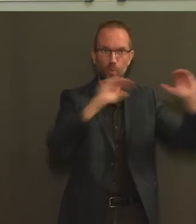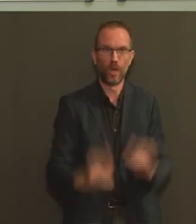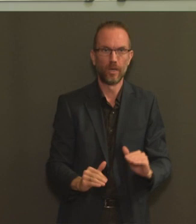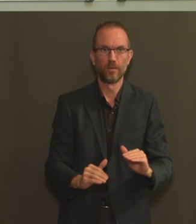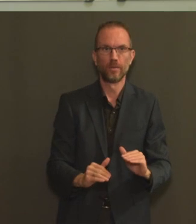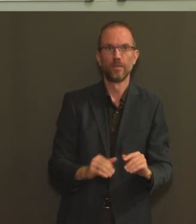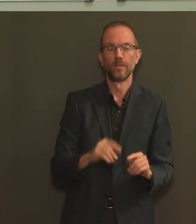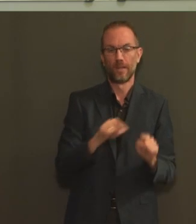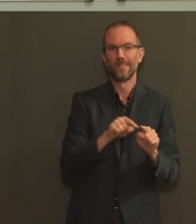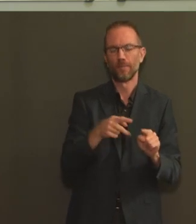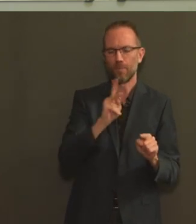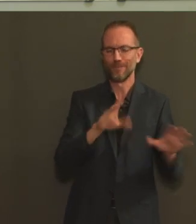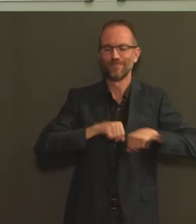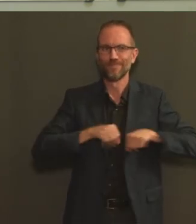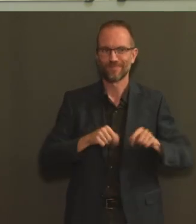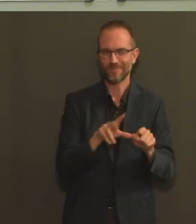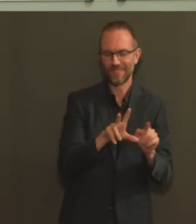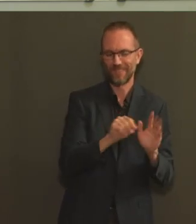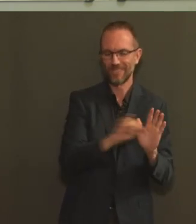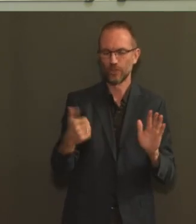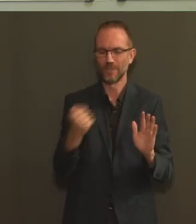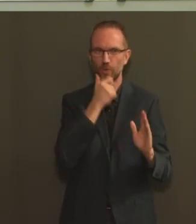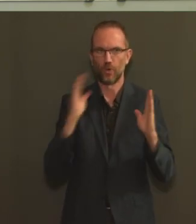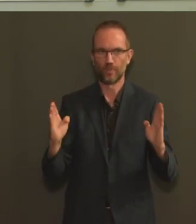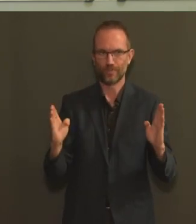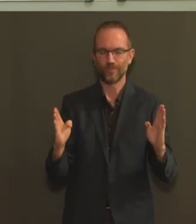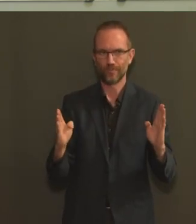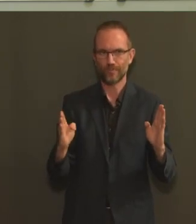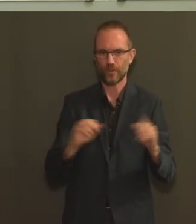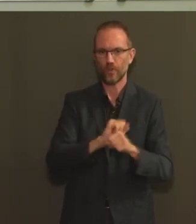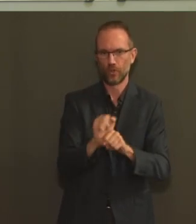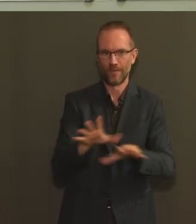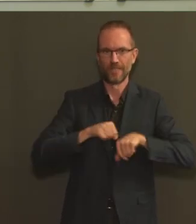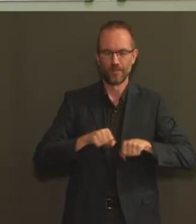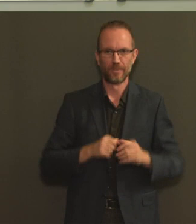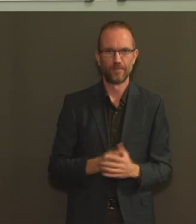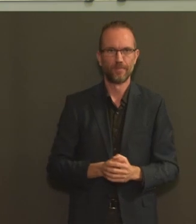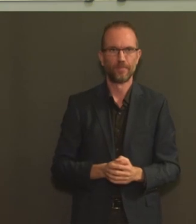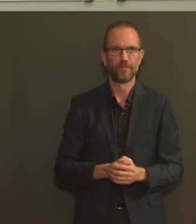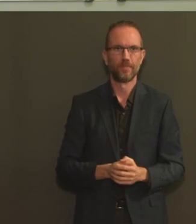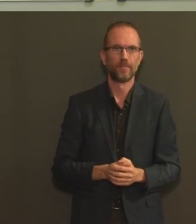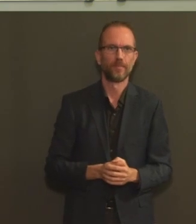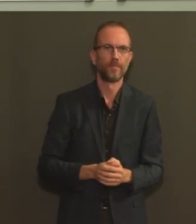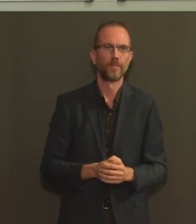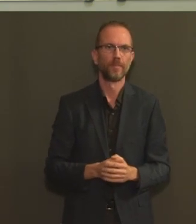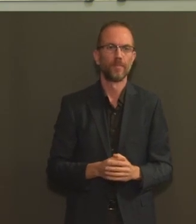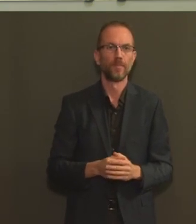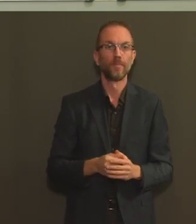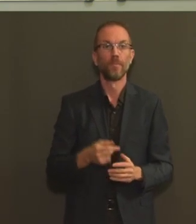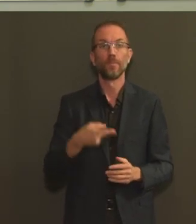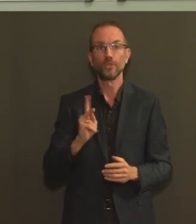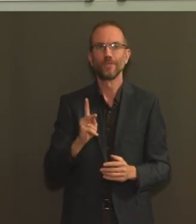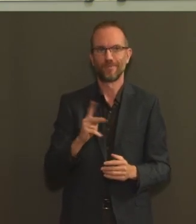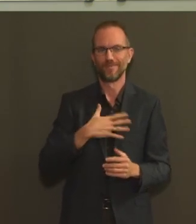personnes les plus actives. Et on a un pic actuellement aux environs de 29 ans d'âge.